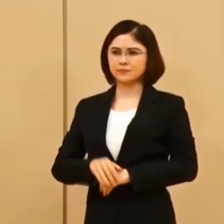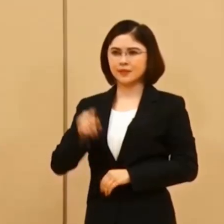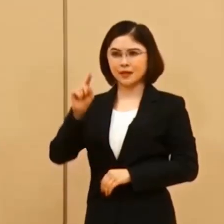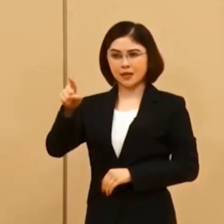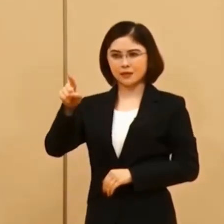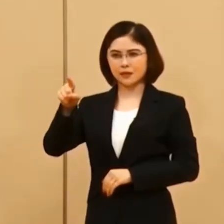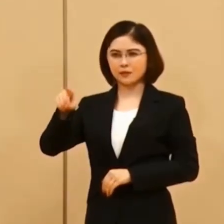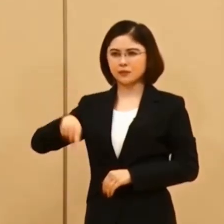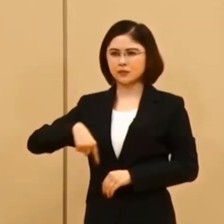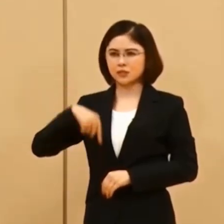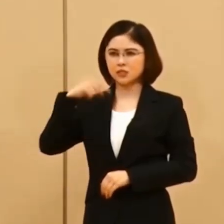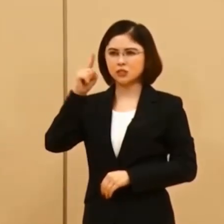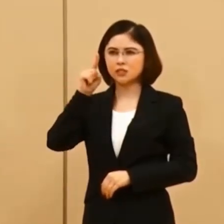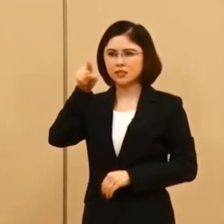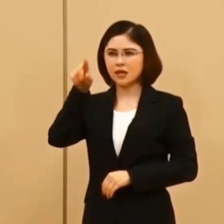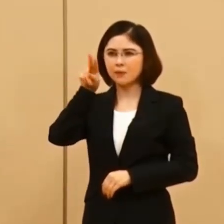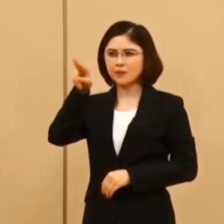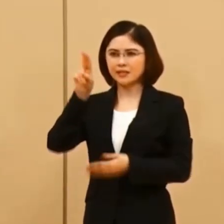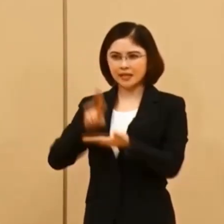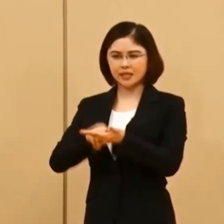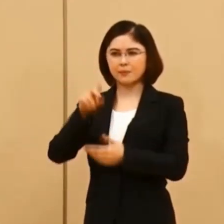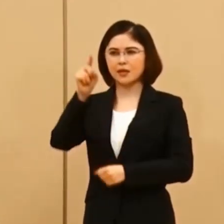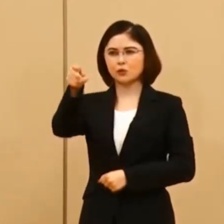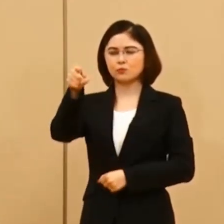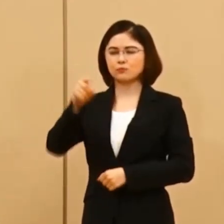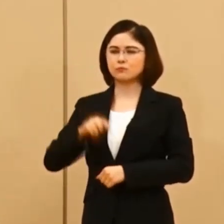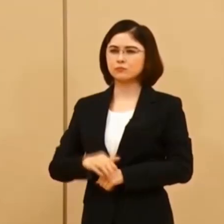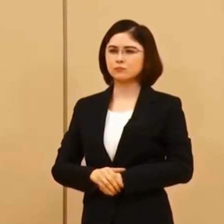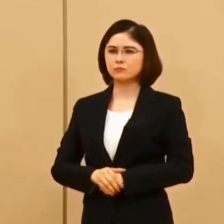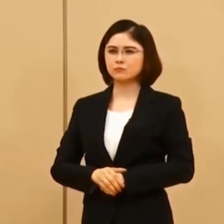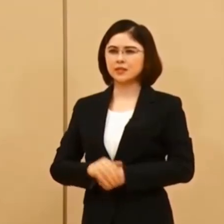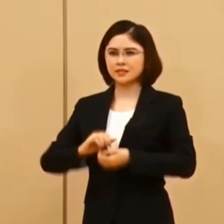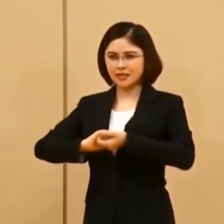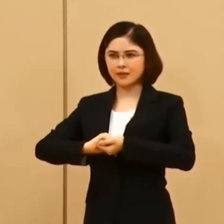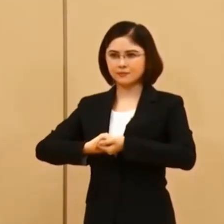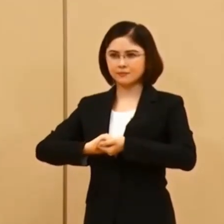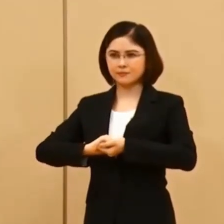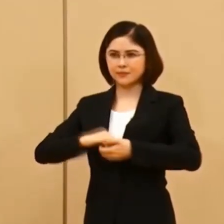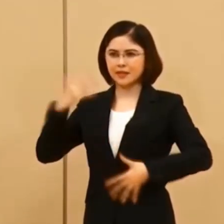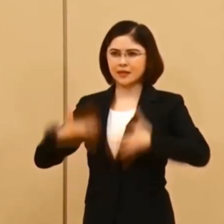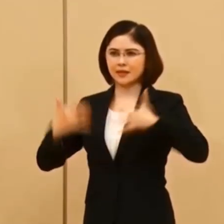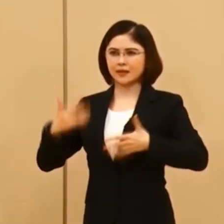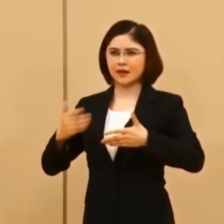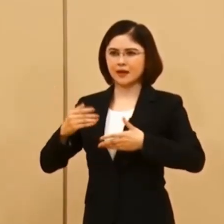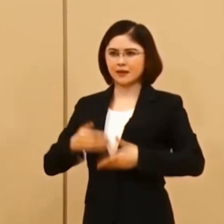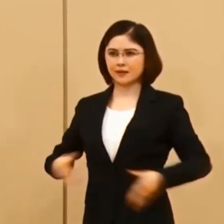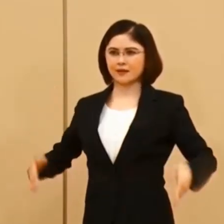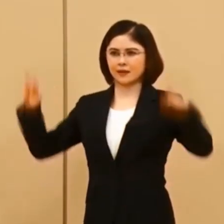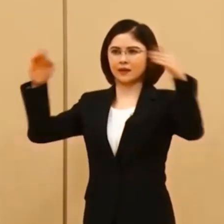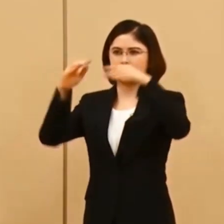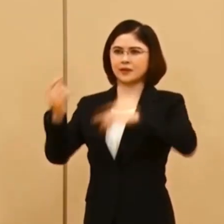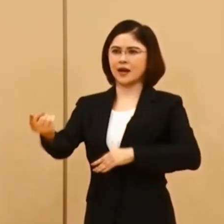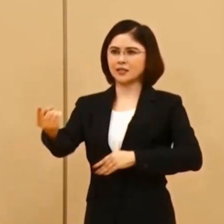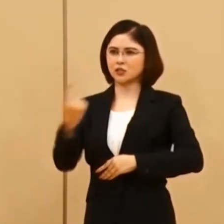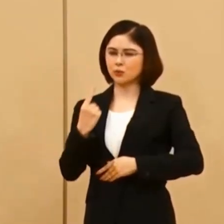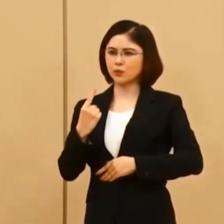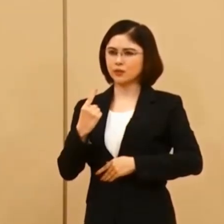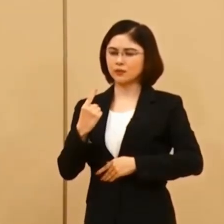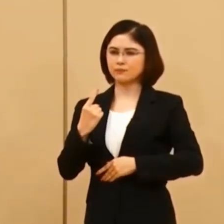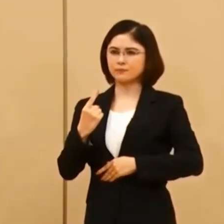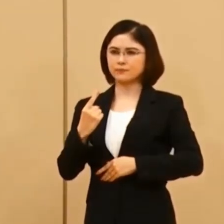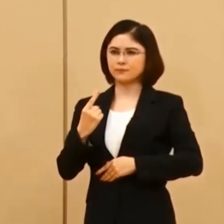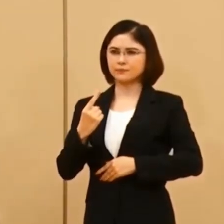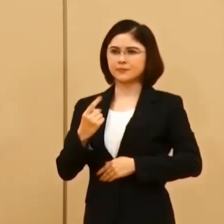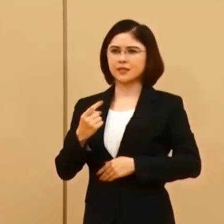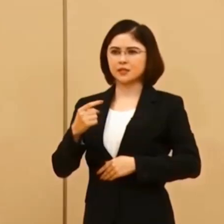あなた自身ですぜひ映画館に足を運んで